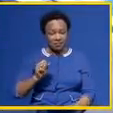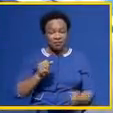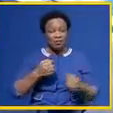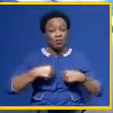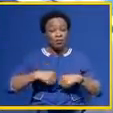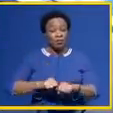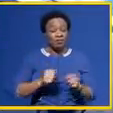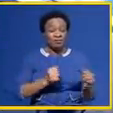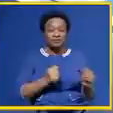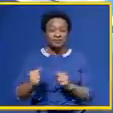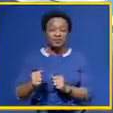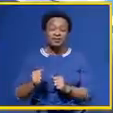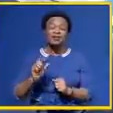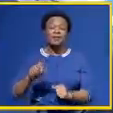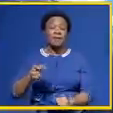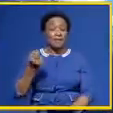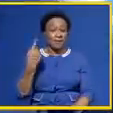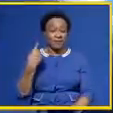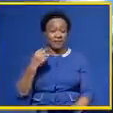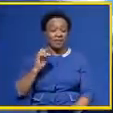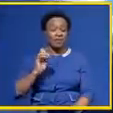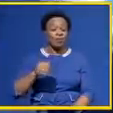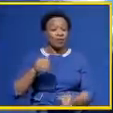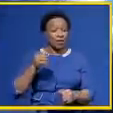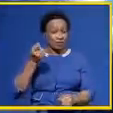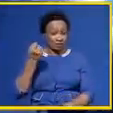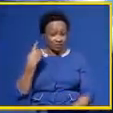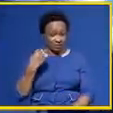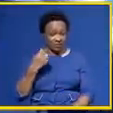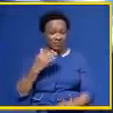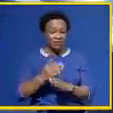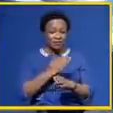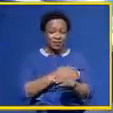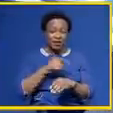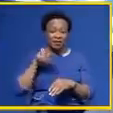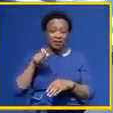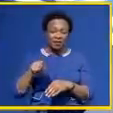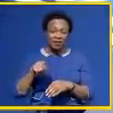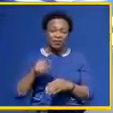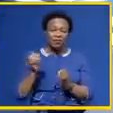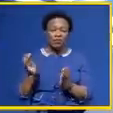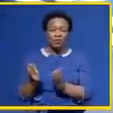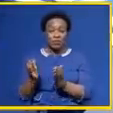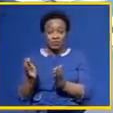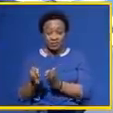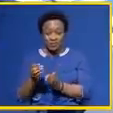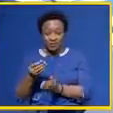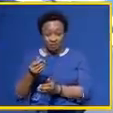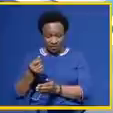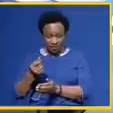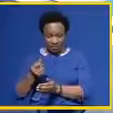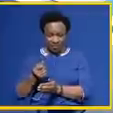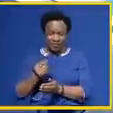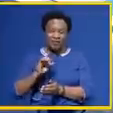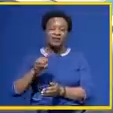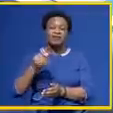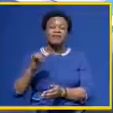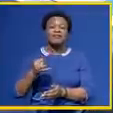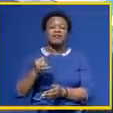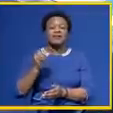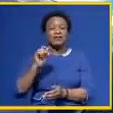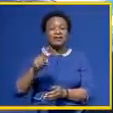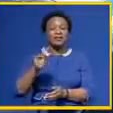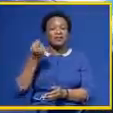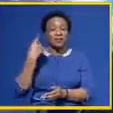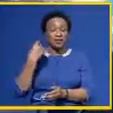wa jiji la Mbeya mkoani Mbeya. Kabla ya uteuzi huo, Mwandidako alikuwa mweka hazina wa jiji la Mbeya na anachukua nafasi